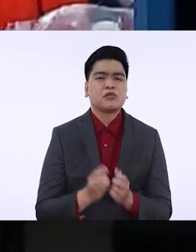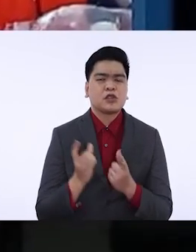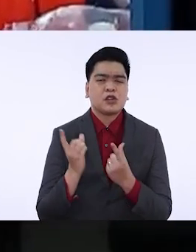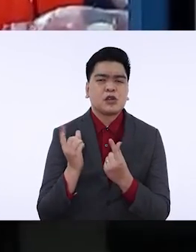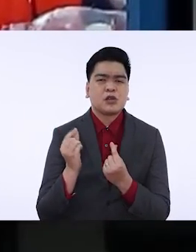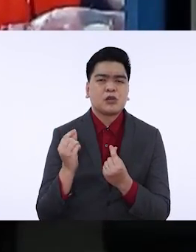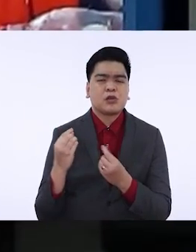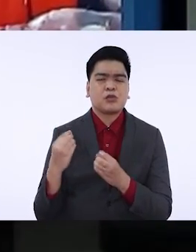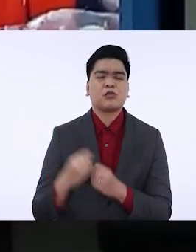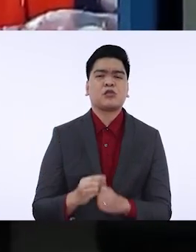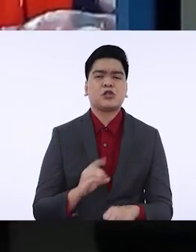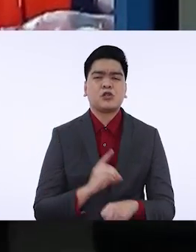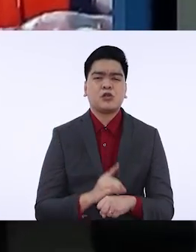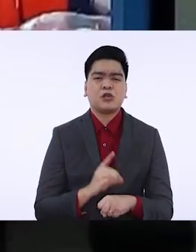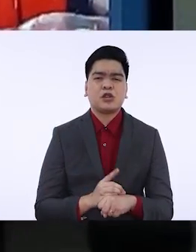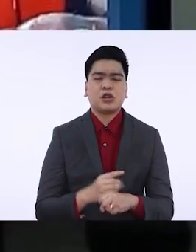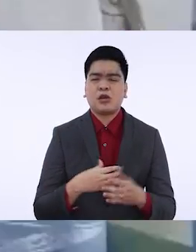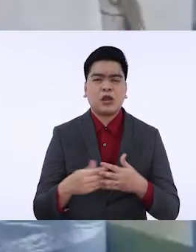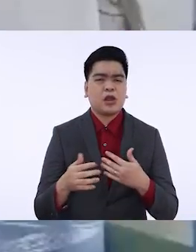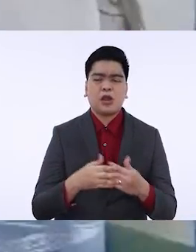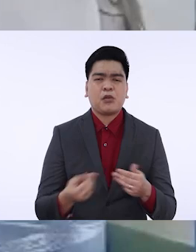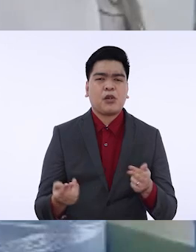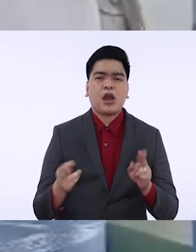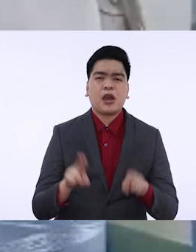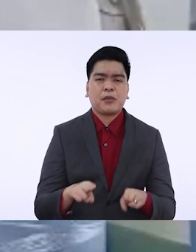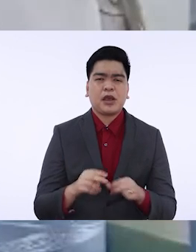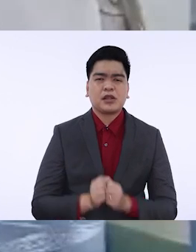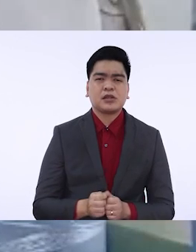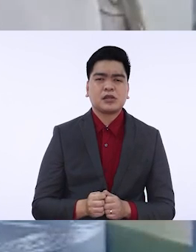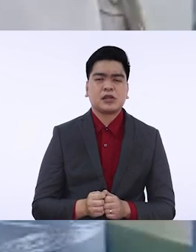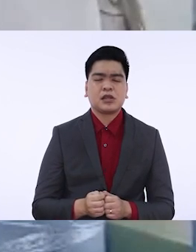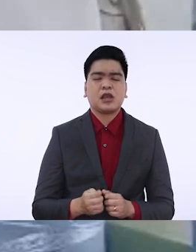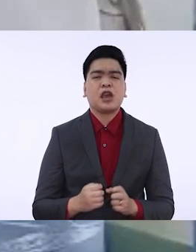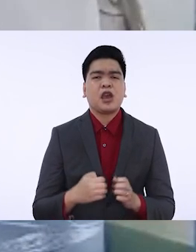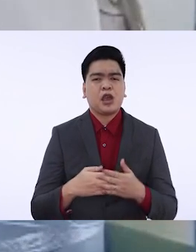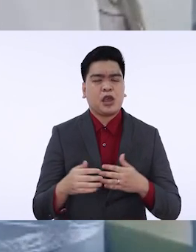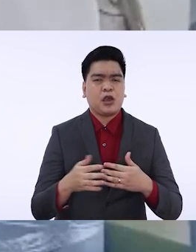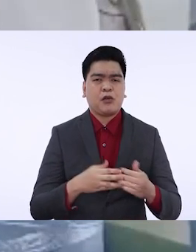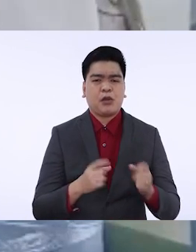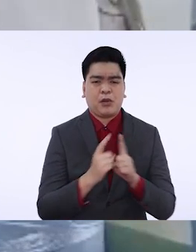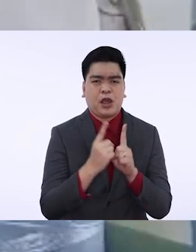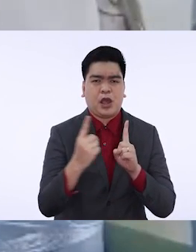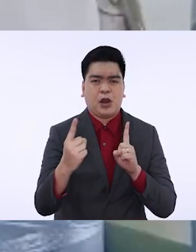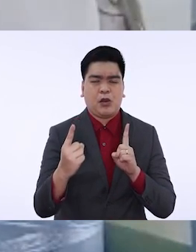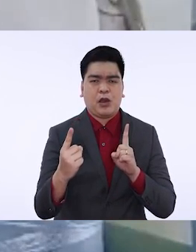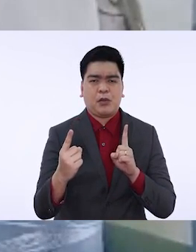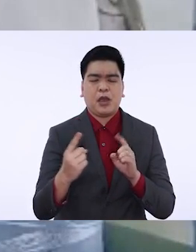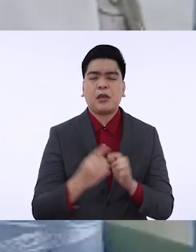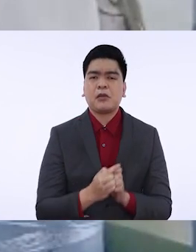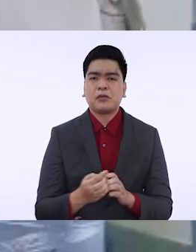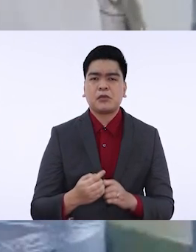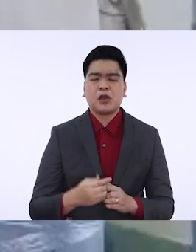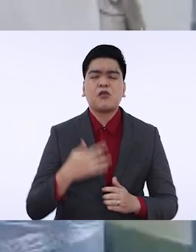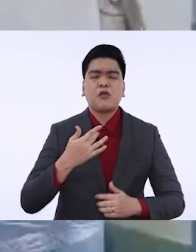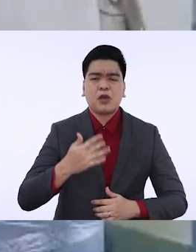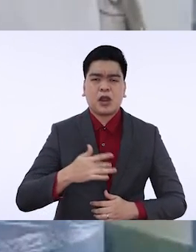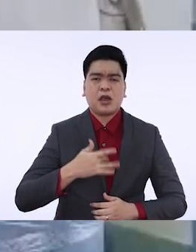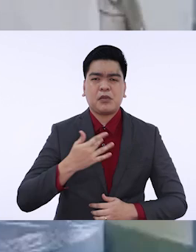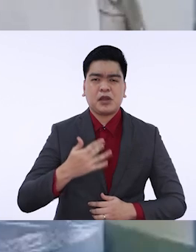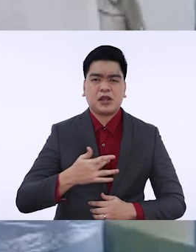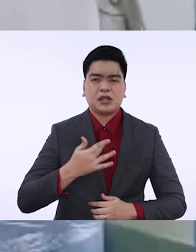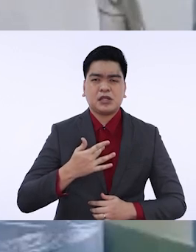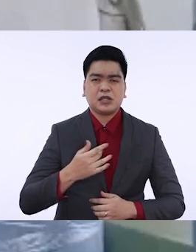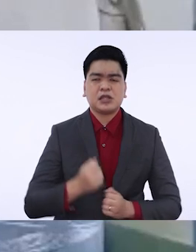kaanim sa bini magkakasama sa isa pong dako, ay nadadama pa rin po namin ang tuwa at pananabik po ng mga kapatid sa amin